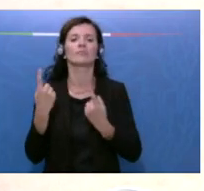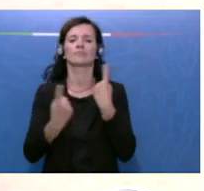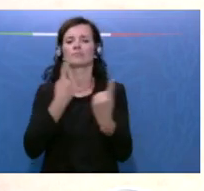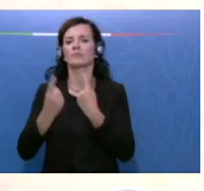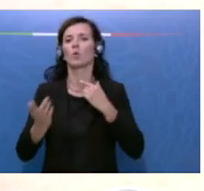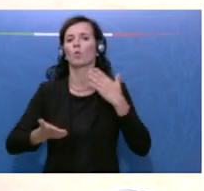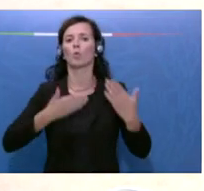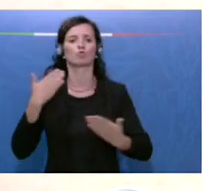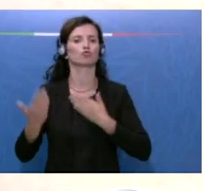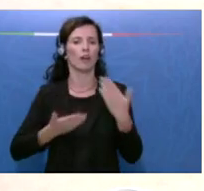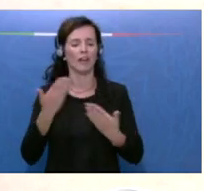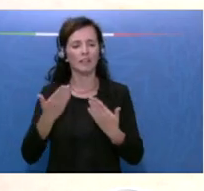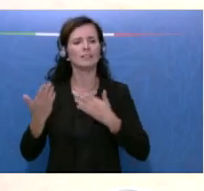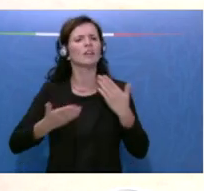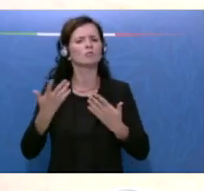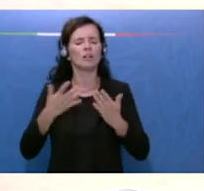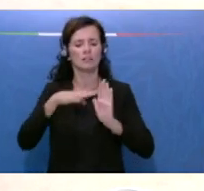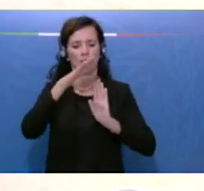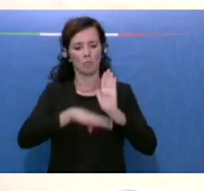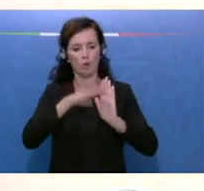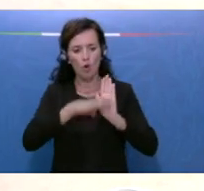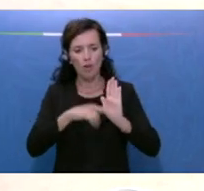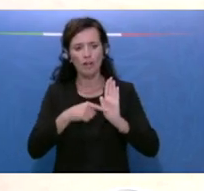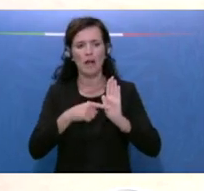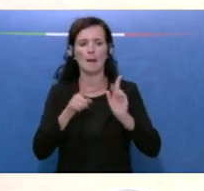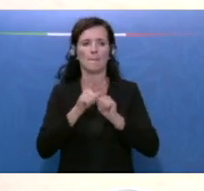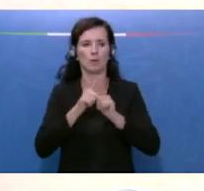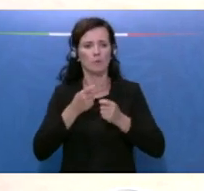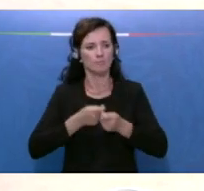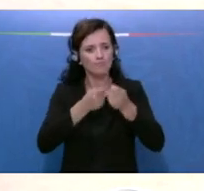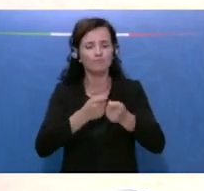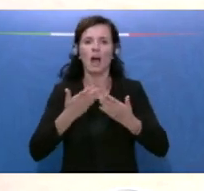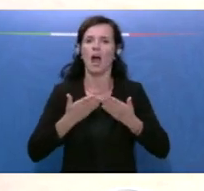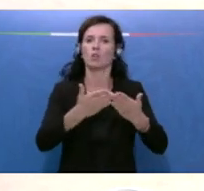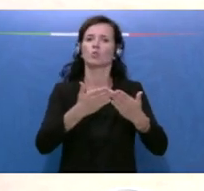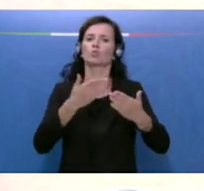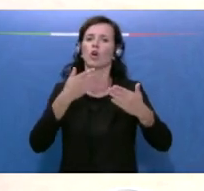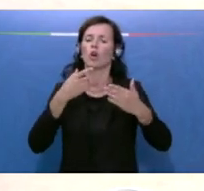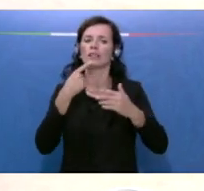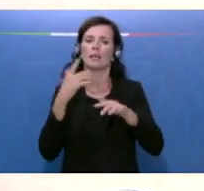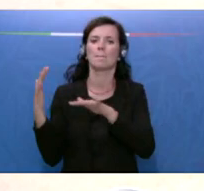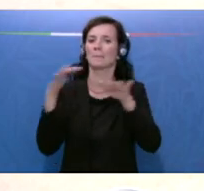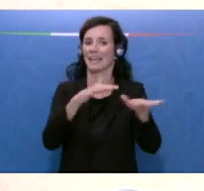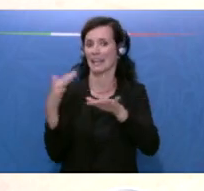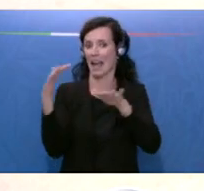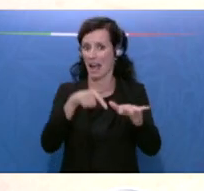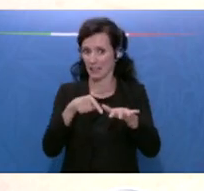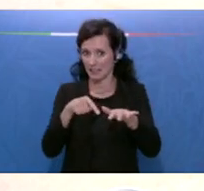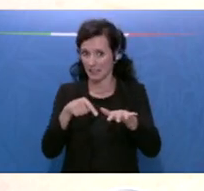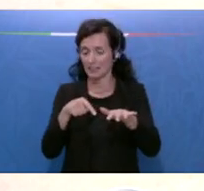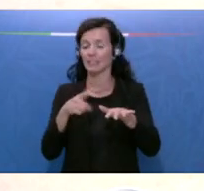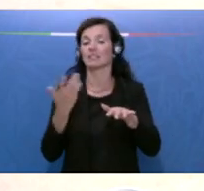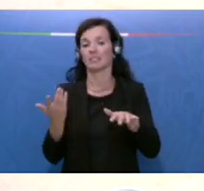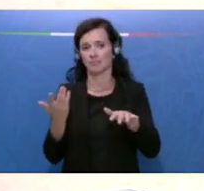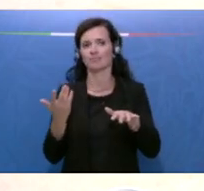organizzare i programmi di sollievo di aiuto per i migranti e poi invece dal punto di vista invece